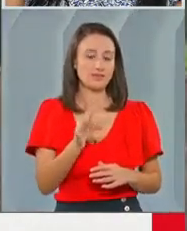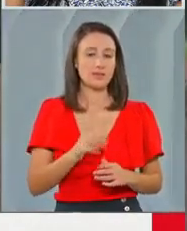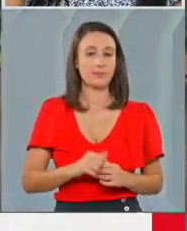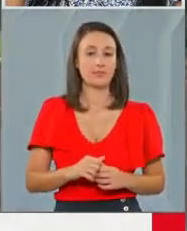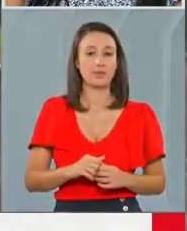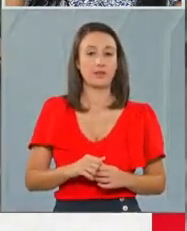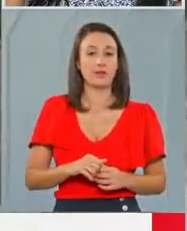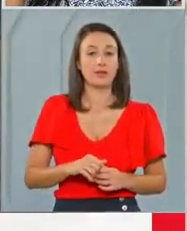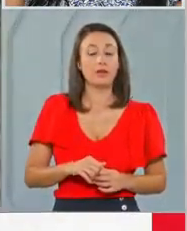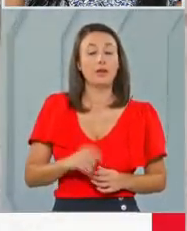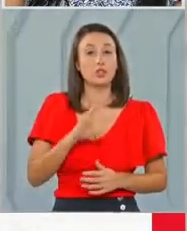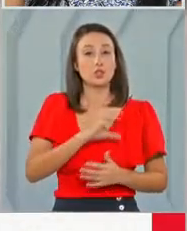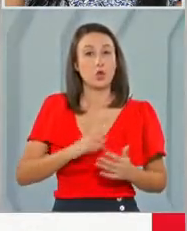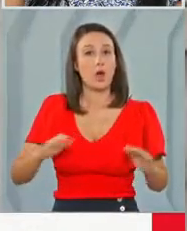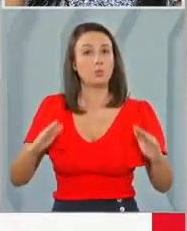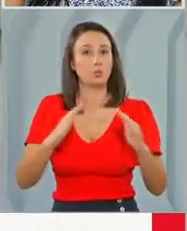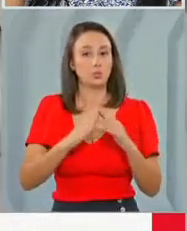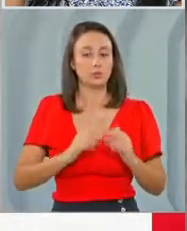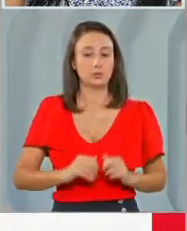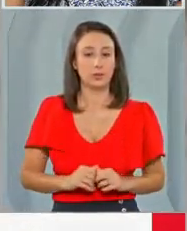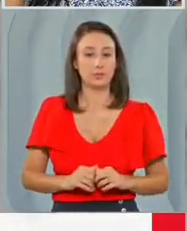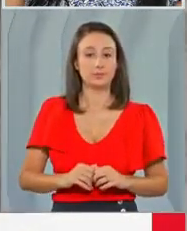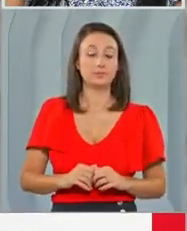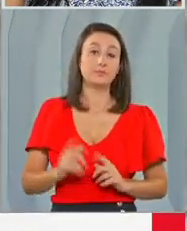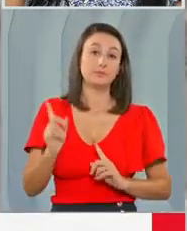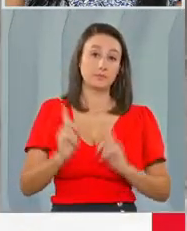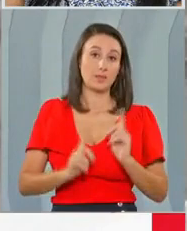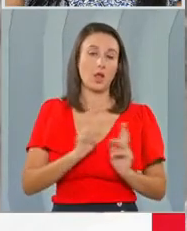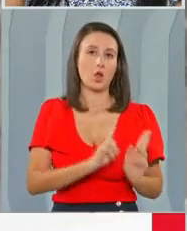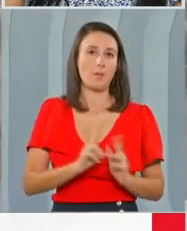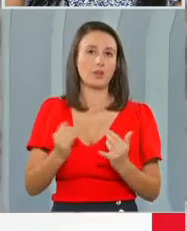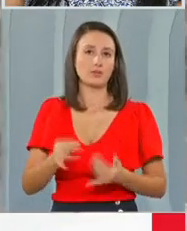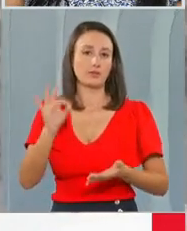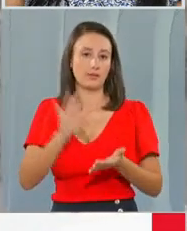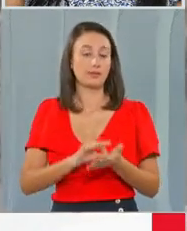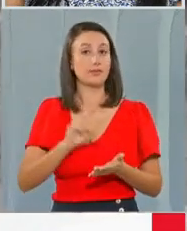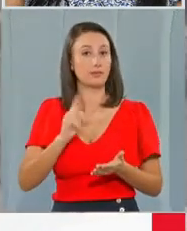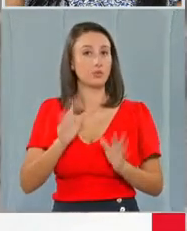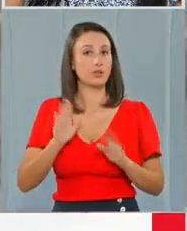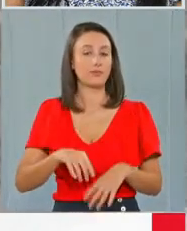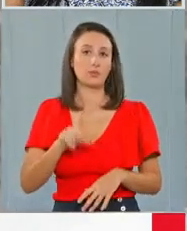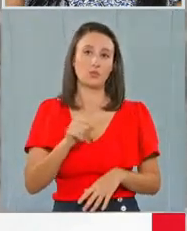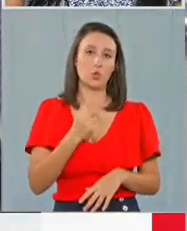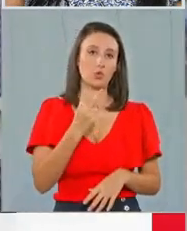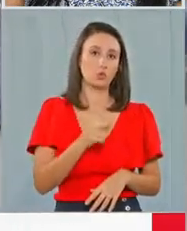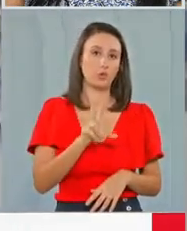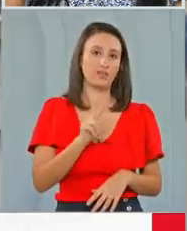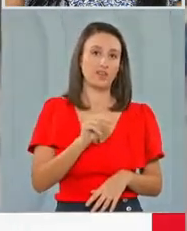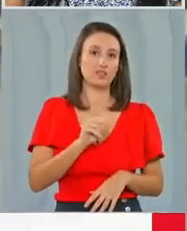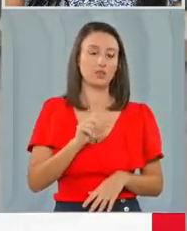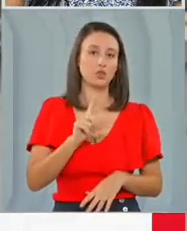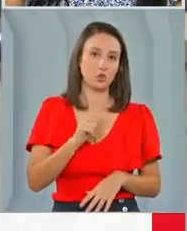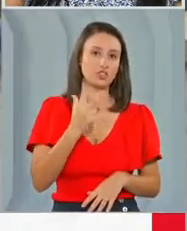exact în Bărăgan, în zona continentală a Dobrogei, în măsura în care, în mod normal, această dată ar trebui să avem cam 22-23 de